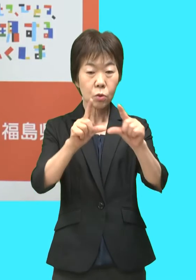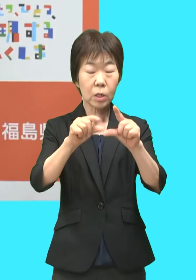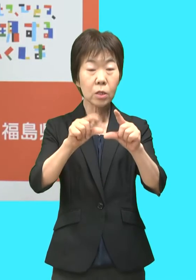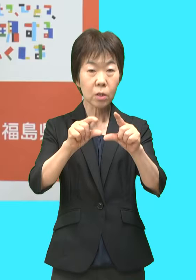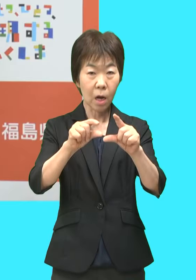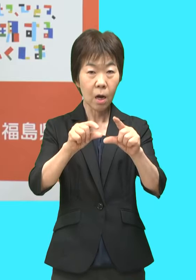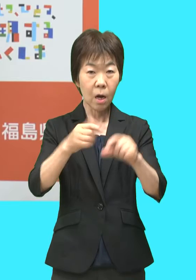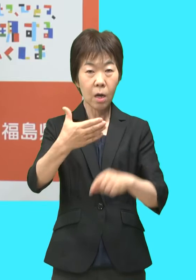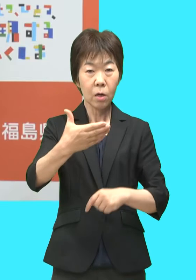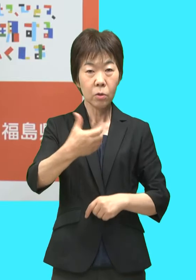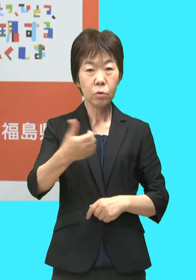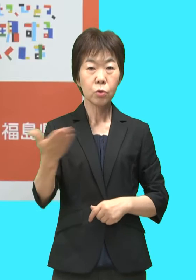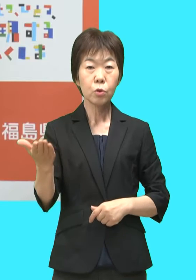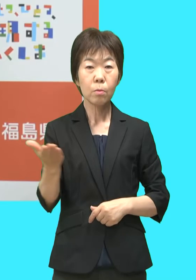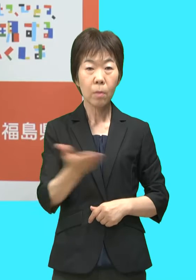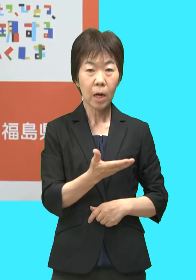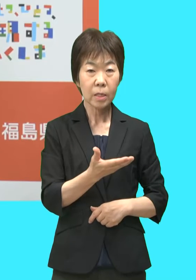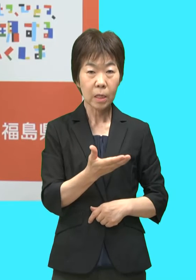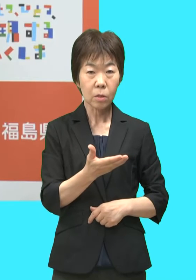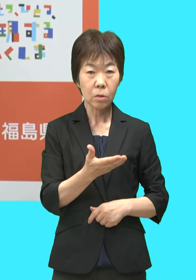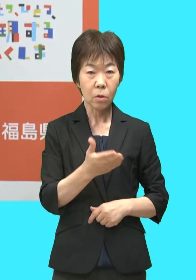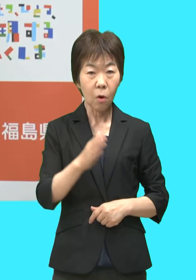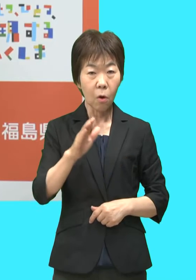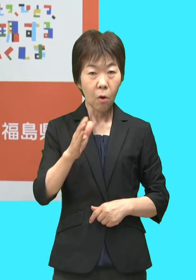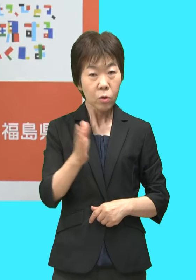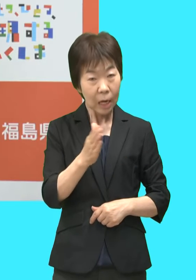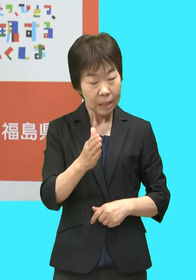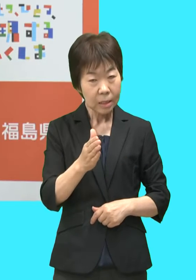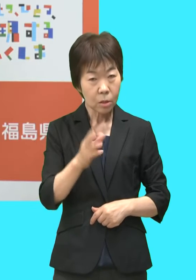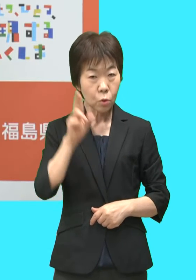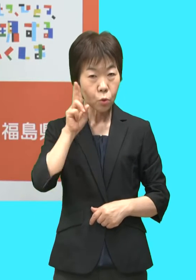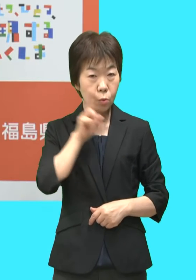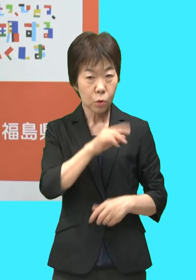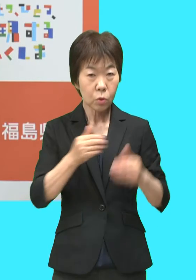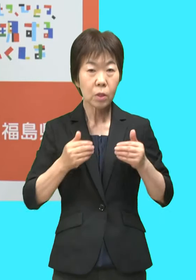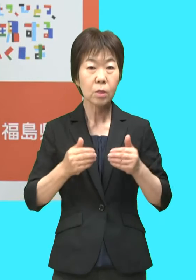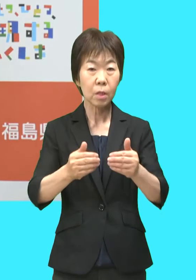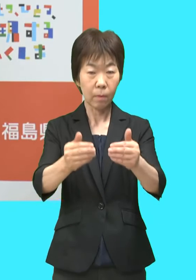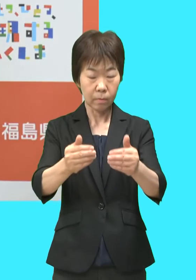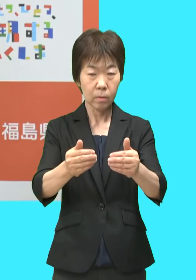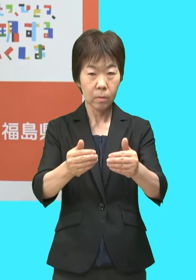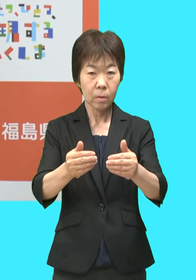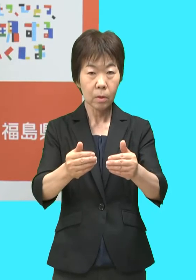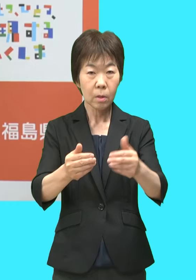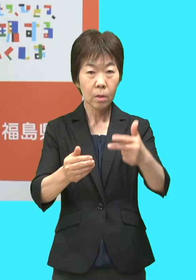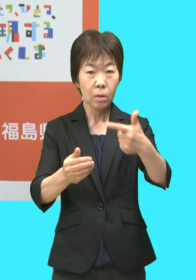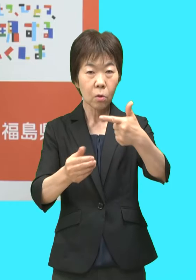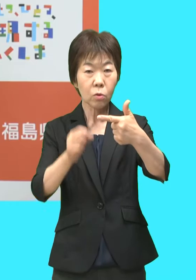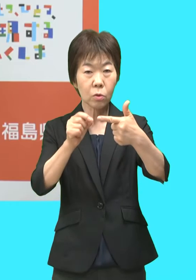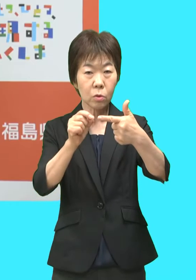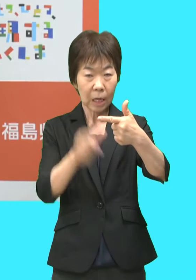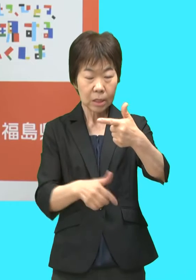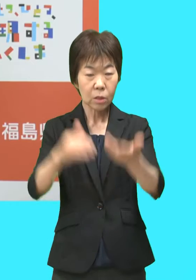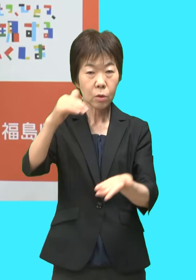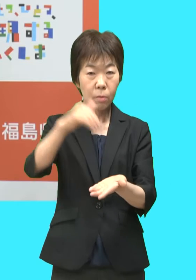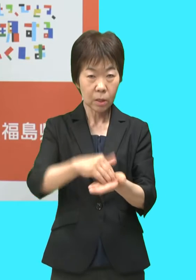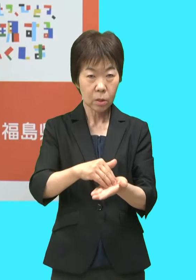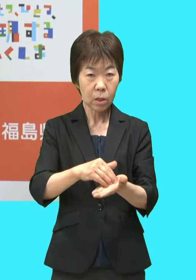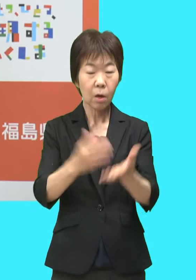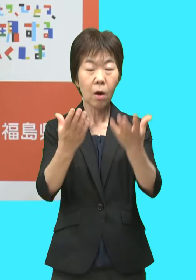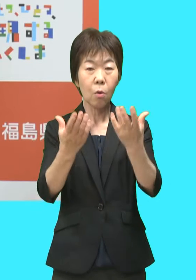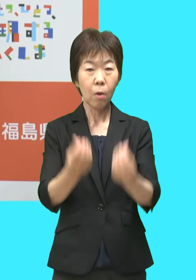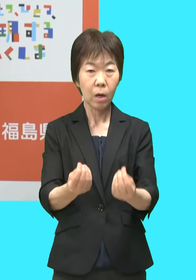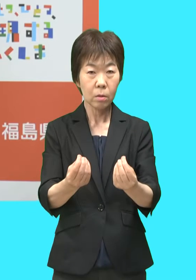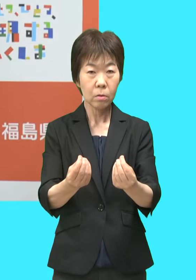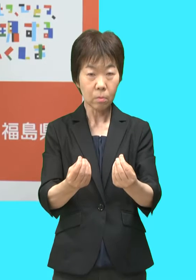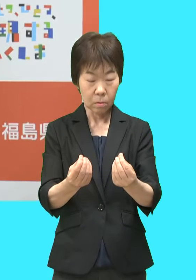約 90% 弱と順調に進んでおります。今月末、6月末には完了